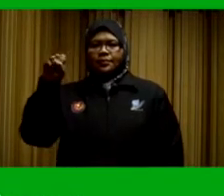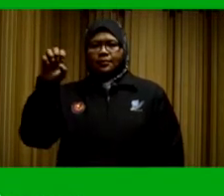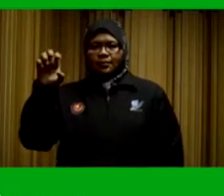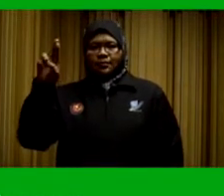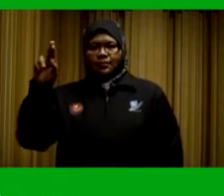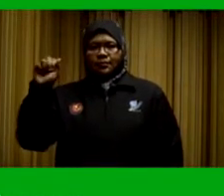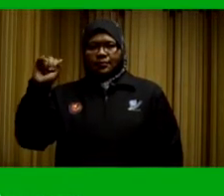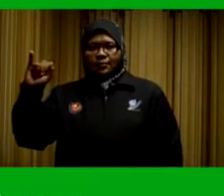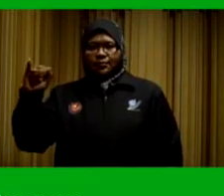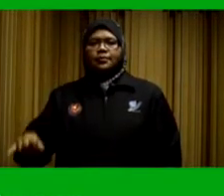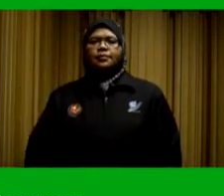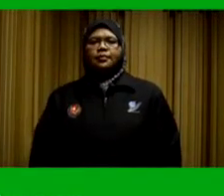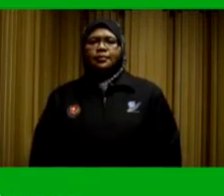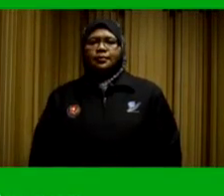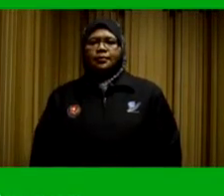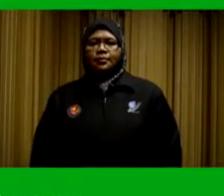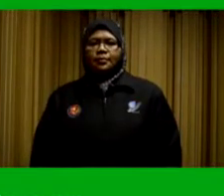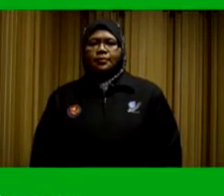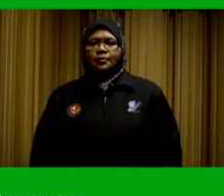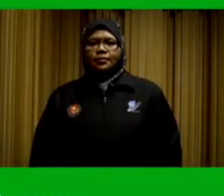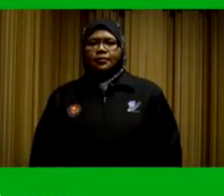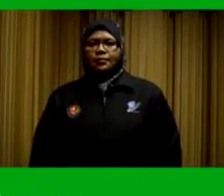2 batang serai